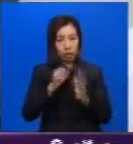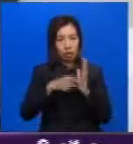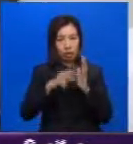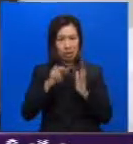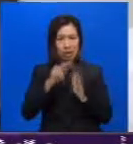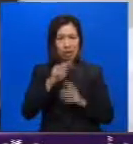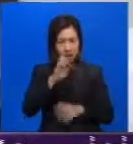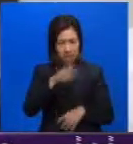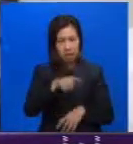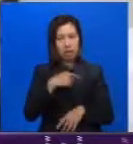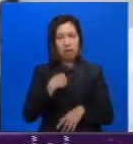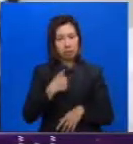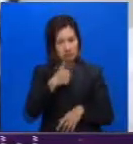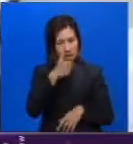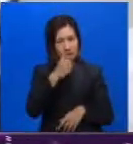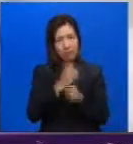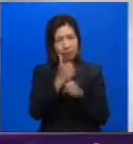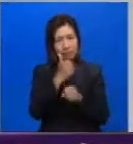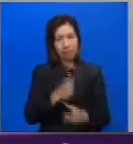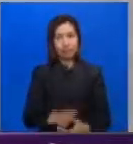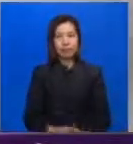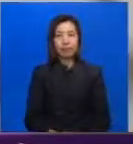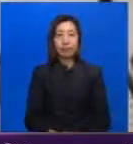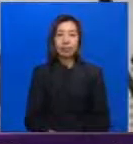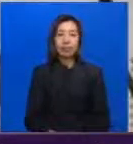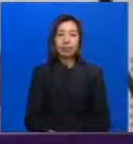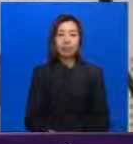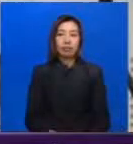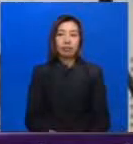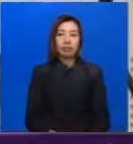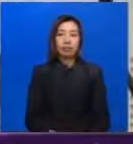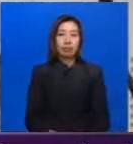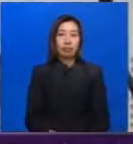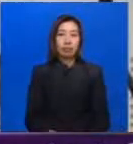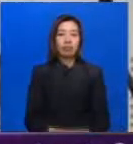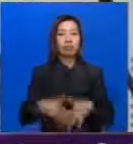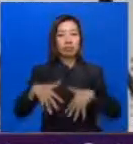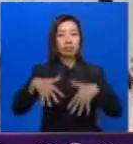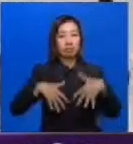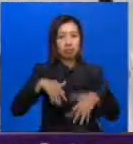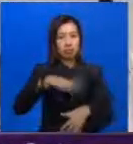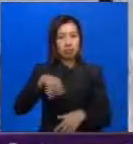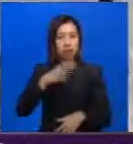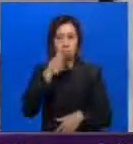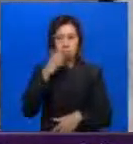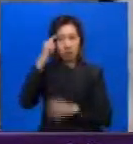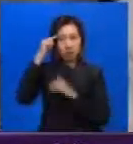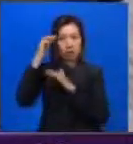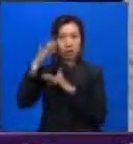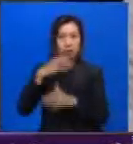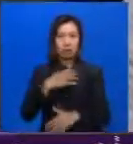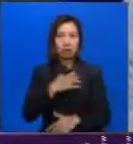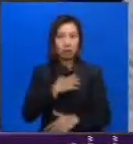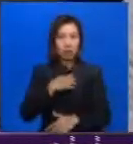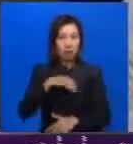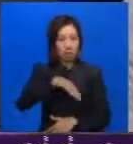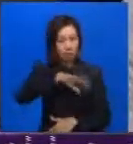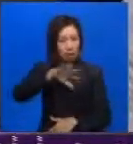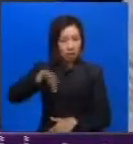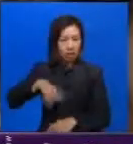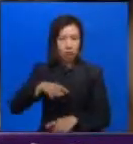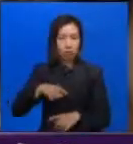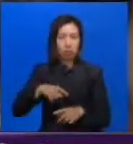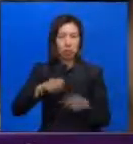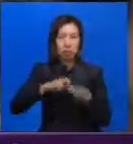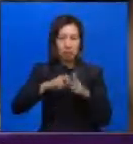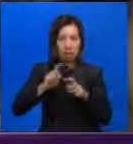ได้ผล ขณะที่มุมมองของประชาชนกลุ่มกลางๆเห็นว่าแม้ความหวังที่จะให้เหตุการณ์ทุกอย่างยุติอา